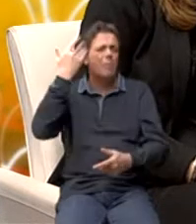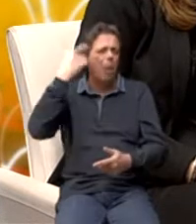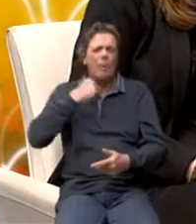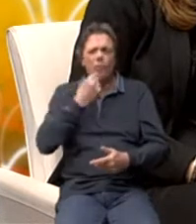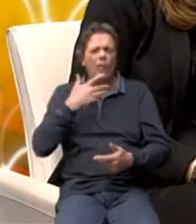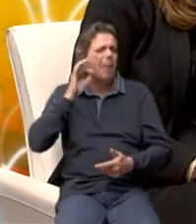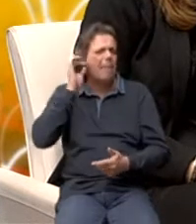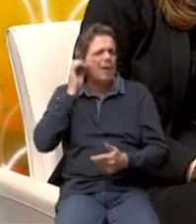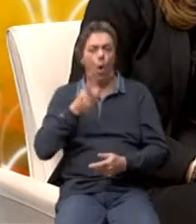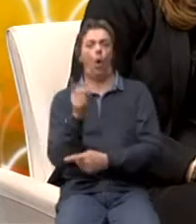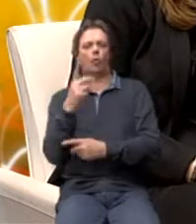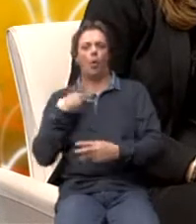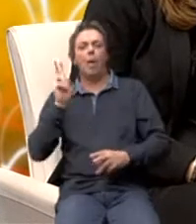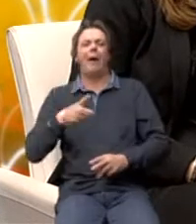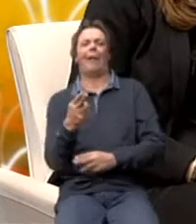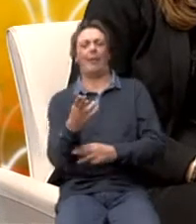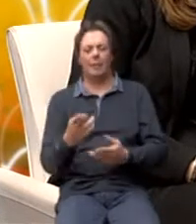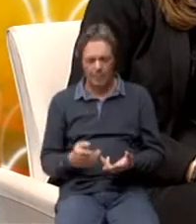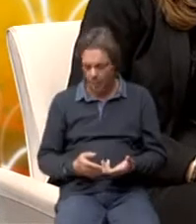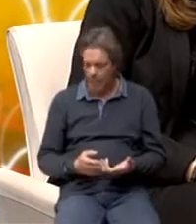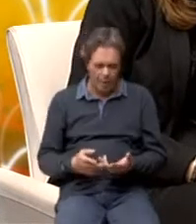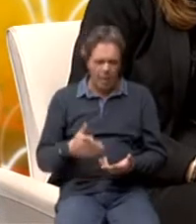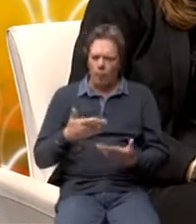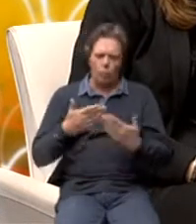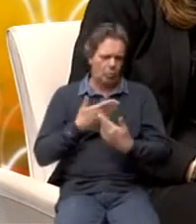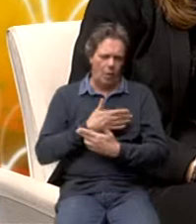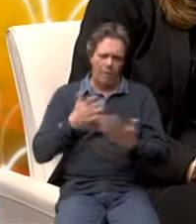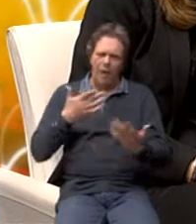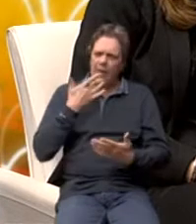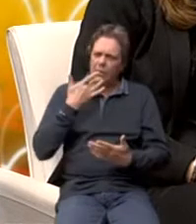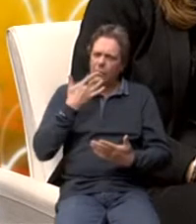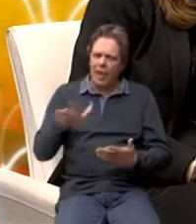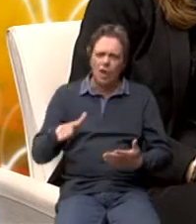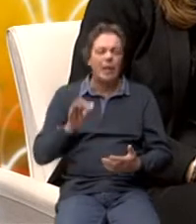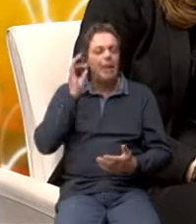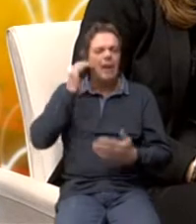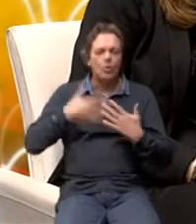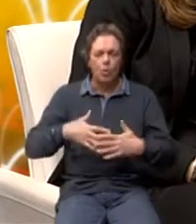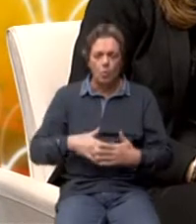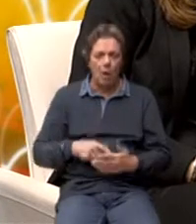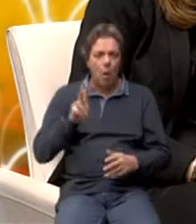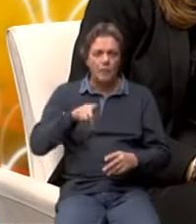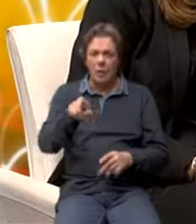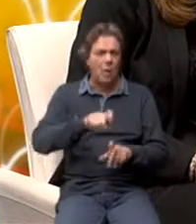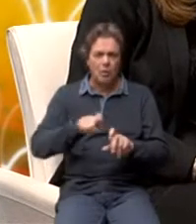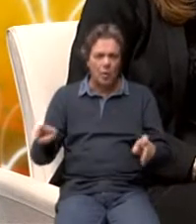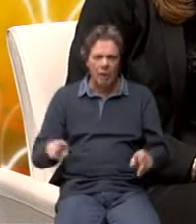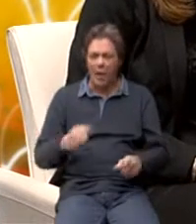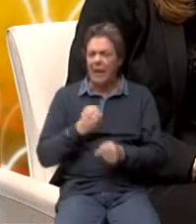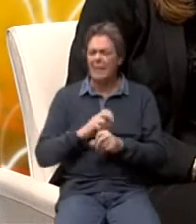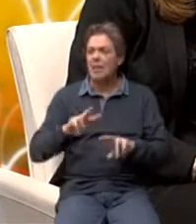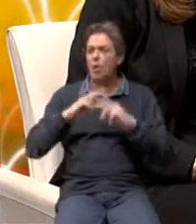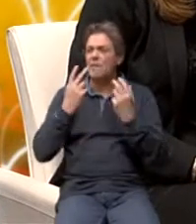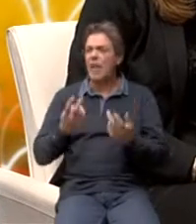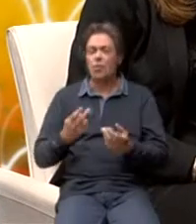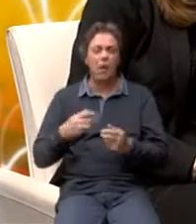Koje je nanijelo velike štete mesnoj industriji ni krivima ni dužnima. A radi se o Svjetskoj zdravstvenoj organizaciji koja je